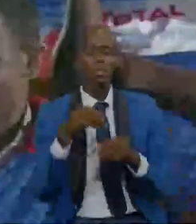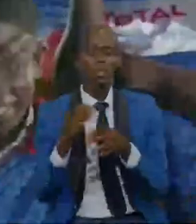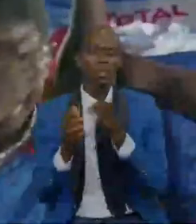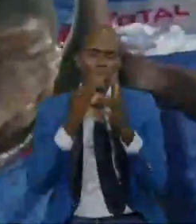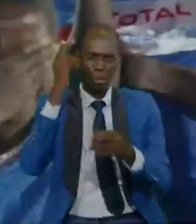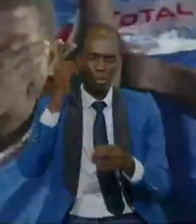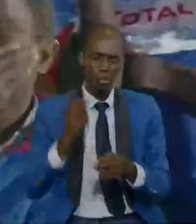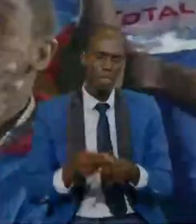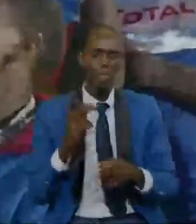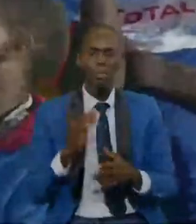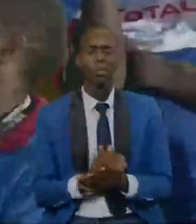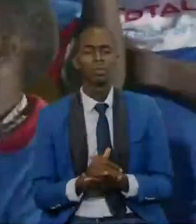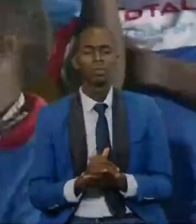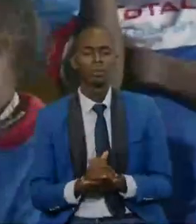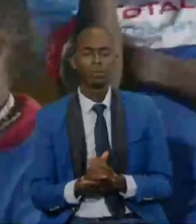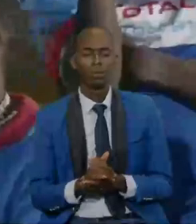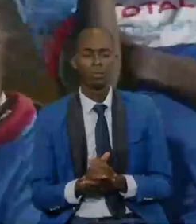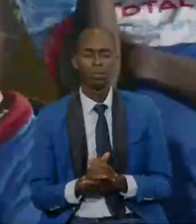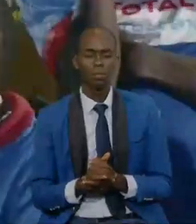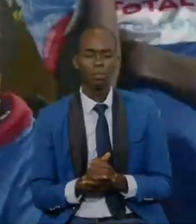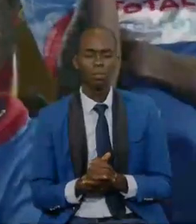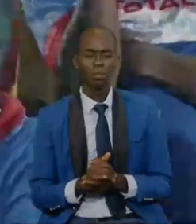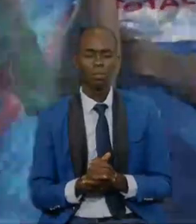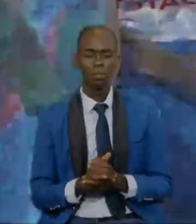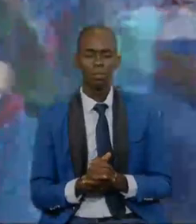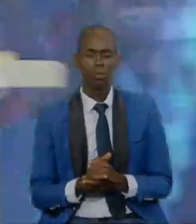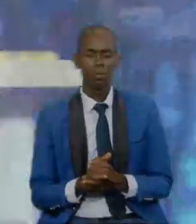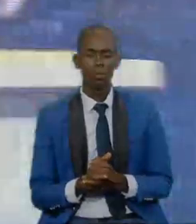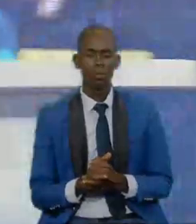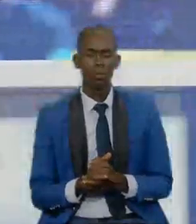touche-les, guéris-les au nom de Jésus-Christ.